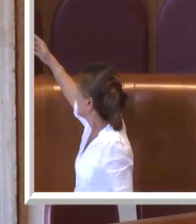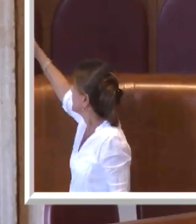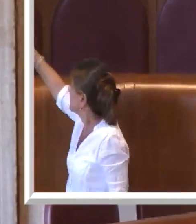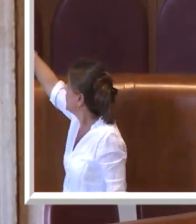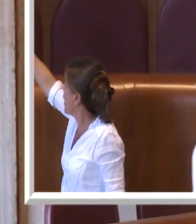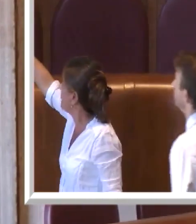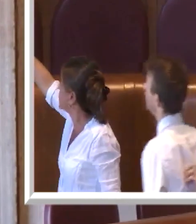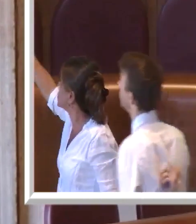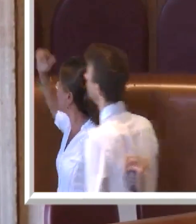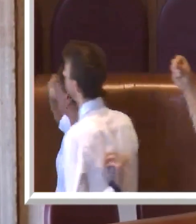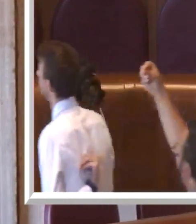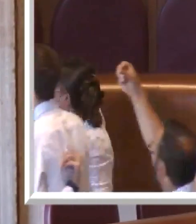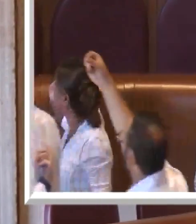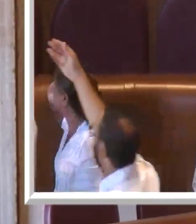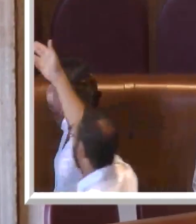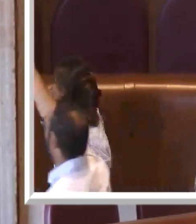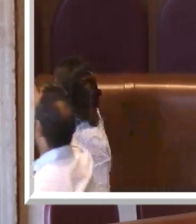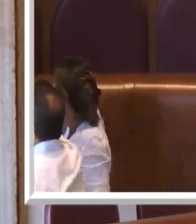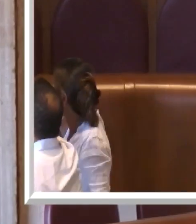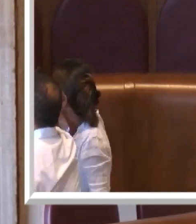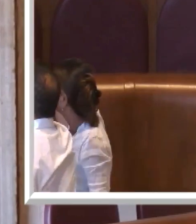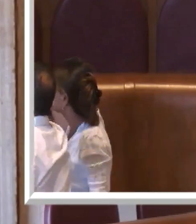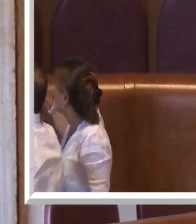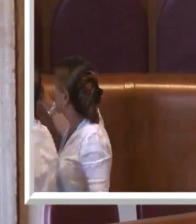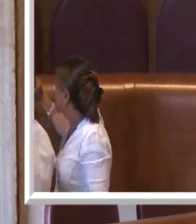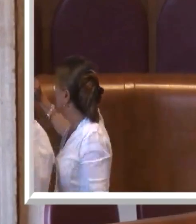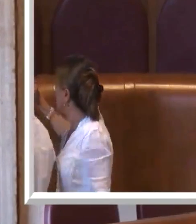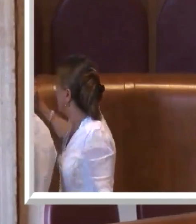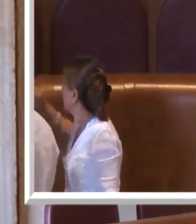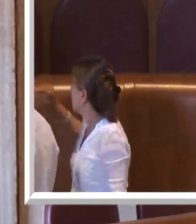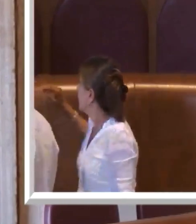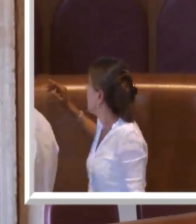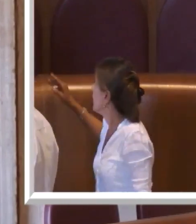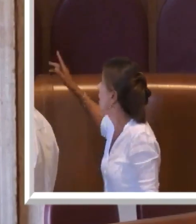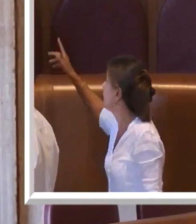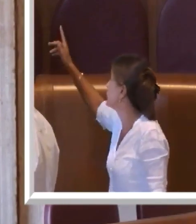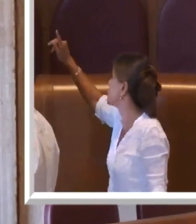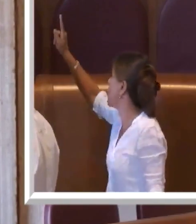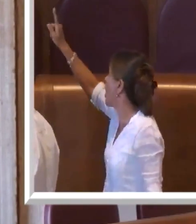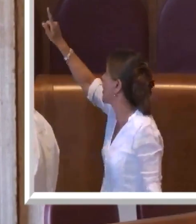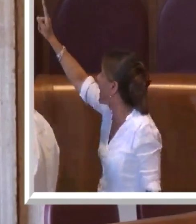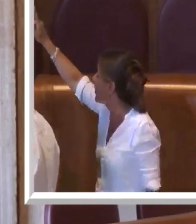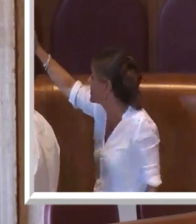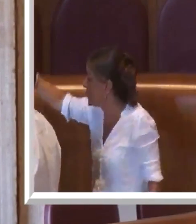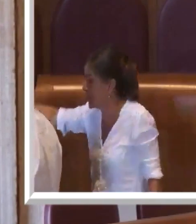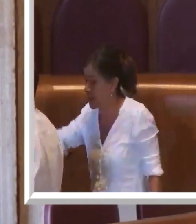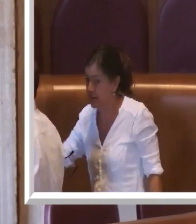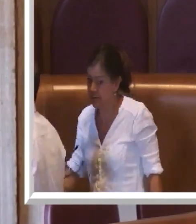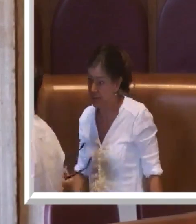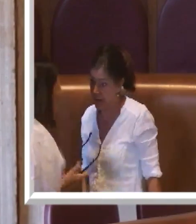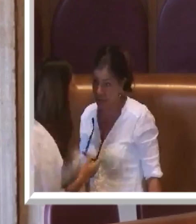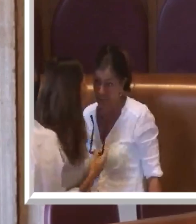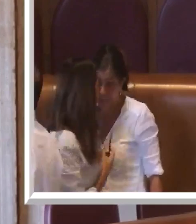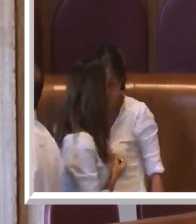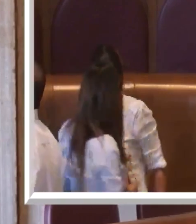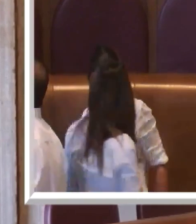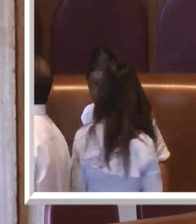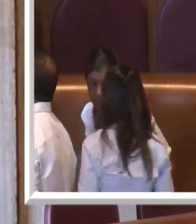può venire in aula qui. All'improvviso, nell'aula del Campidoglio, che stava facendo i suoi lavori, all'improvviso